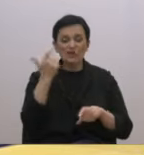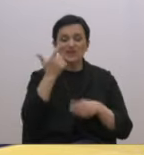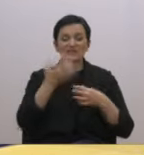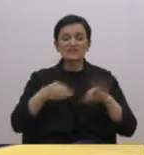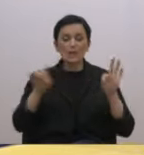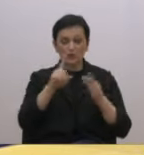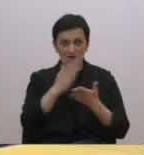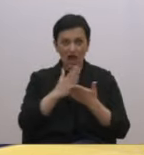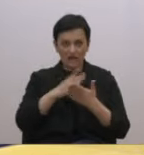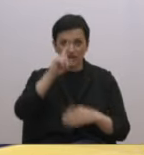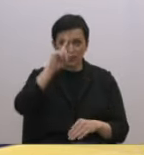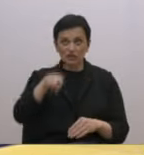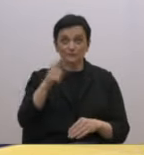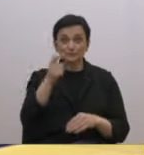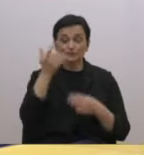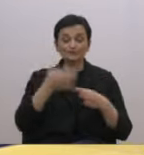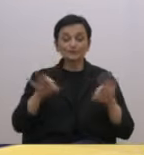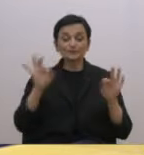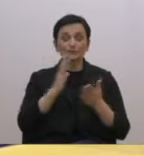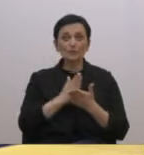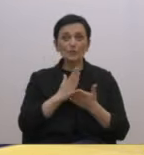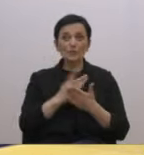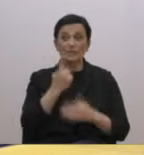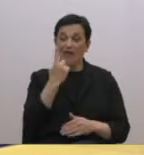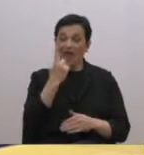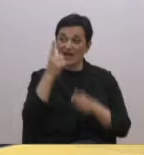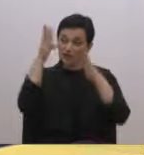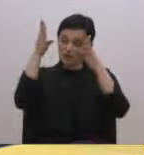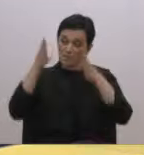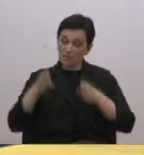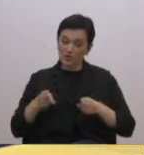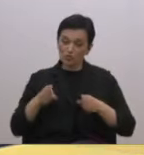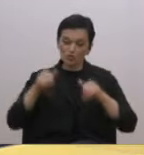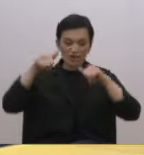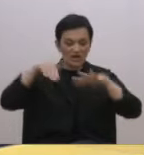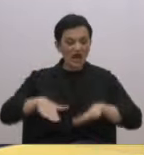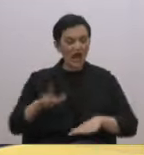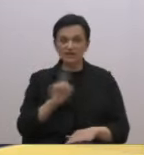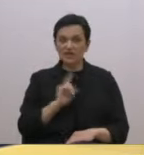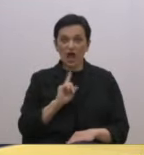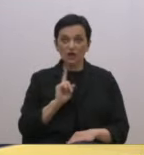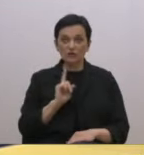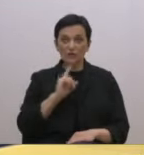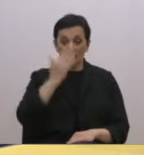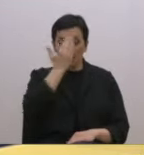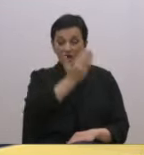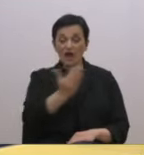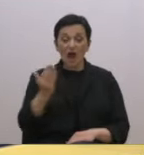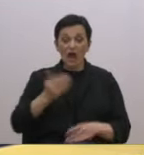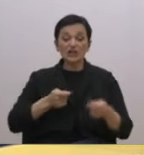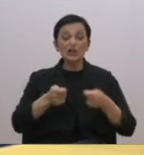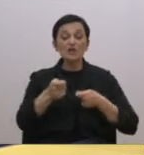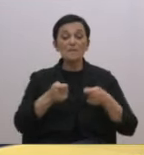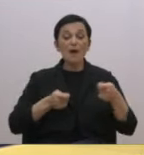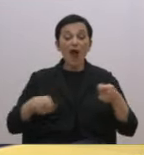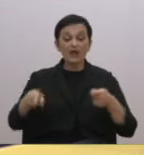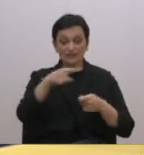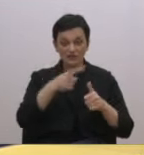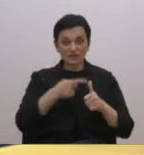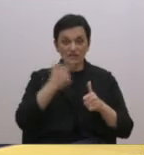არის? დემოკრატია ის არის, რომ ერთპიროვნულად არ უნდა იღებდეთ გადაწყვეტილებას. ხალხის მართლობას ქვია